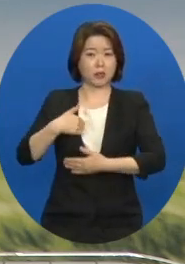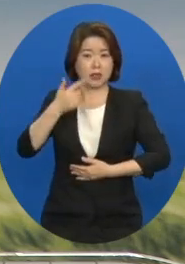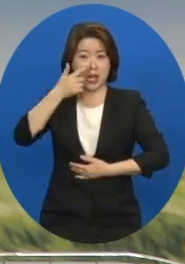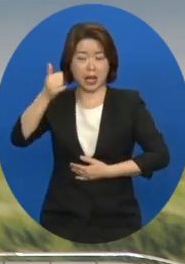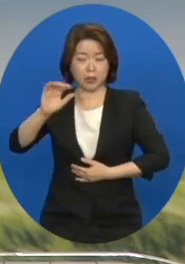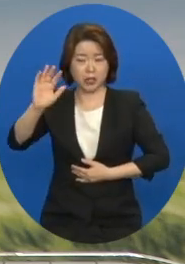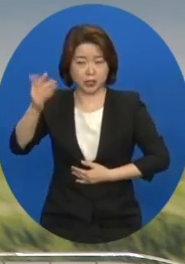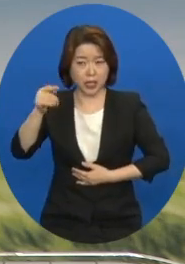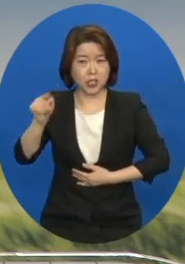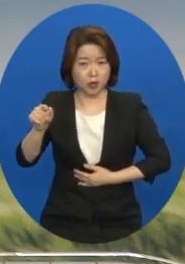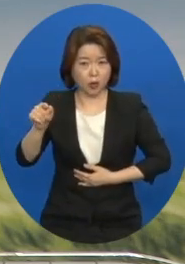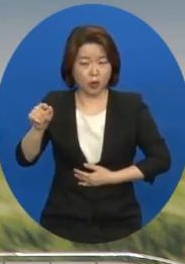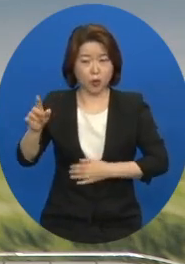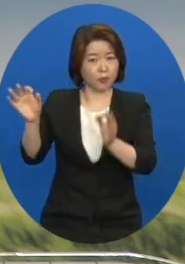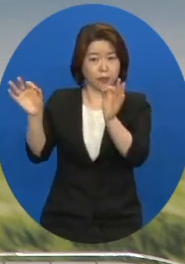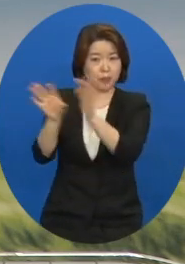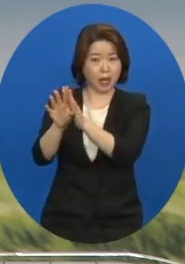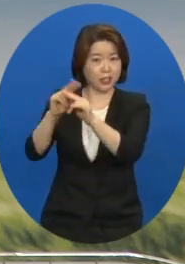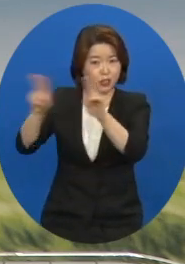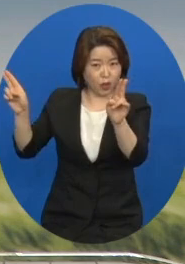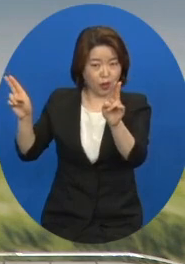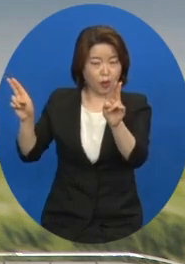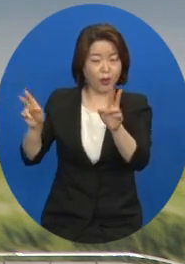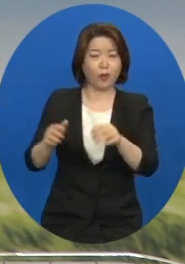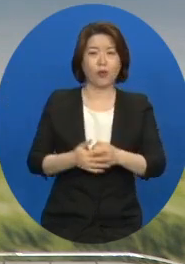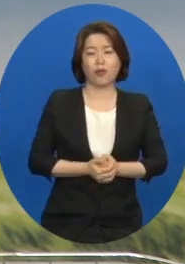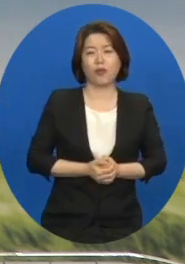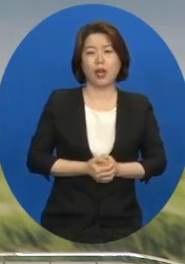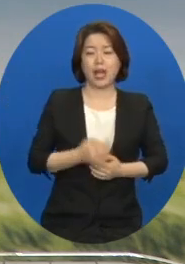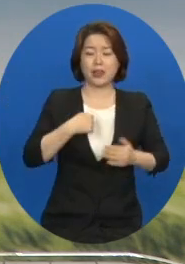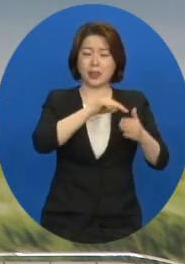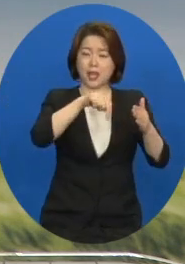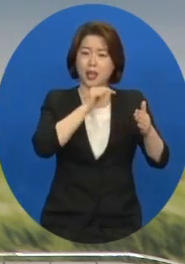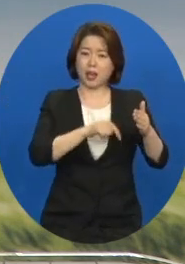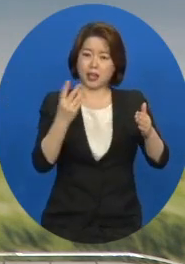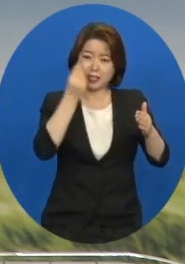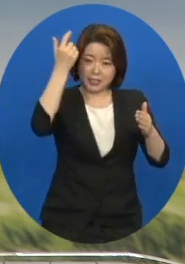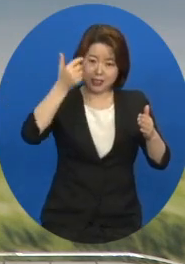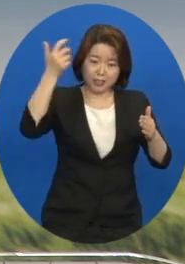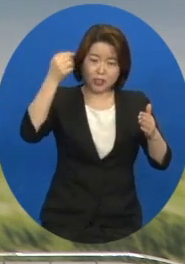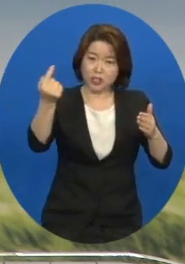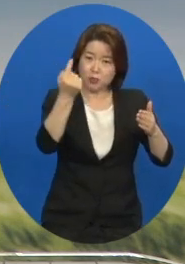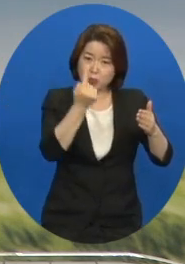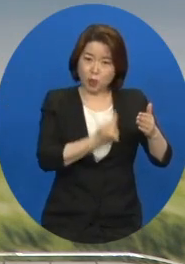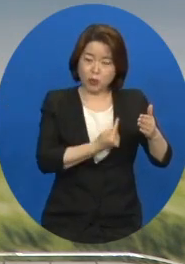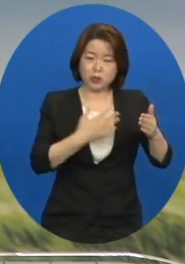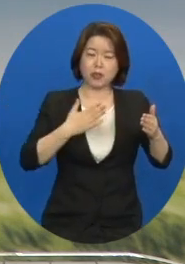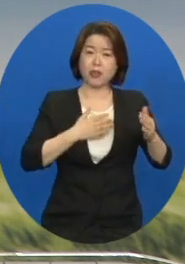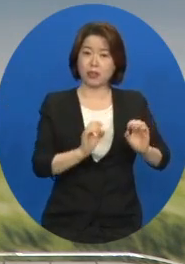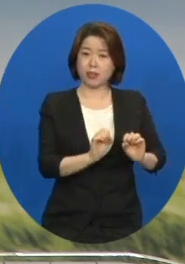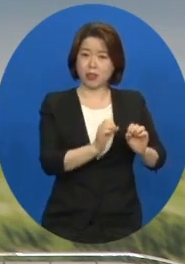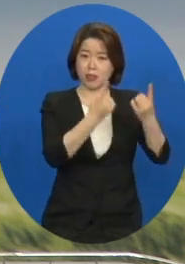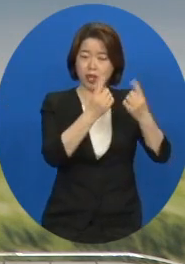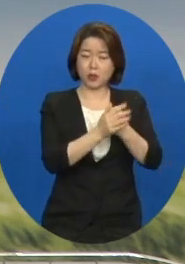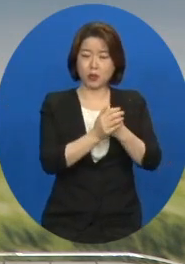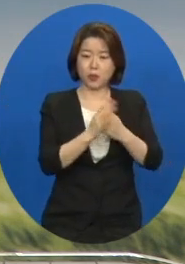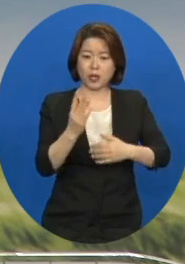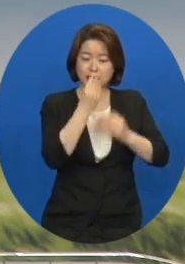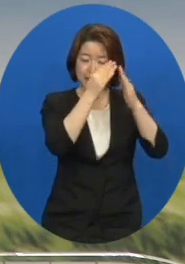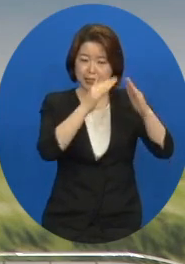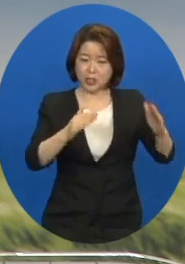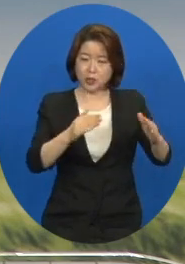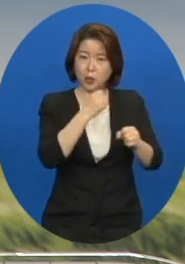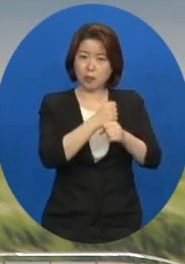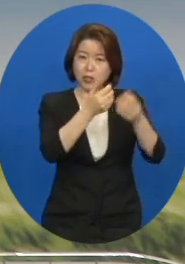것은 그건 취소되었나요? 내 안에 성령께서 오셔서 나로 성전되게